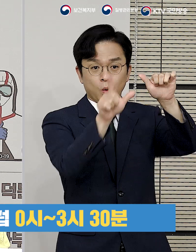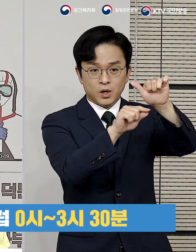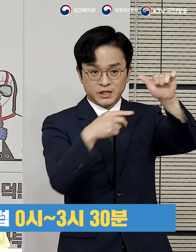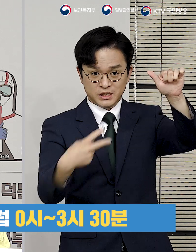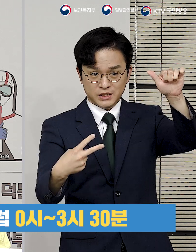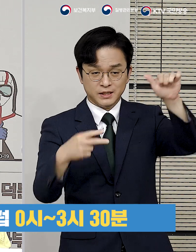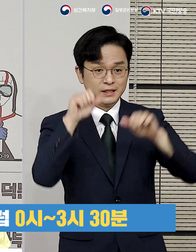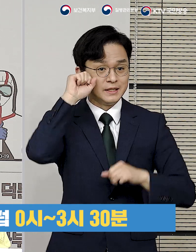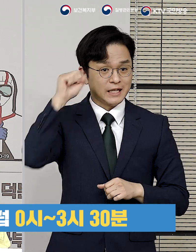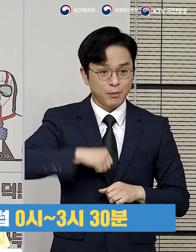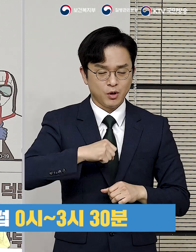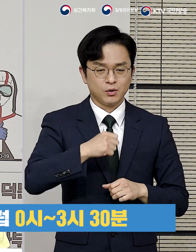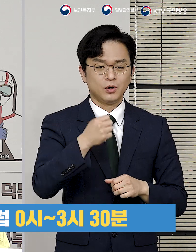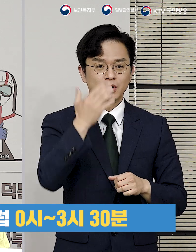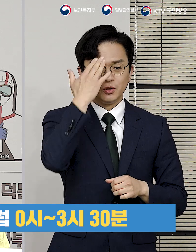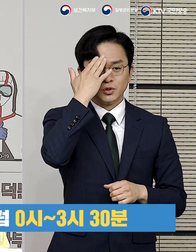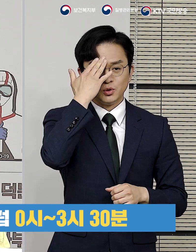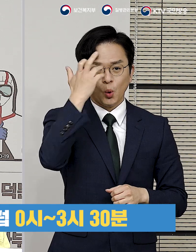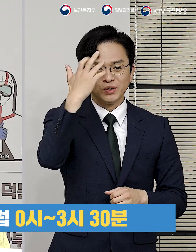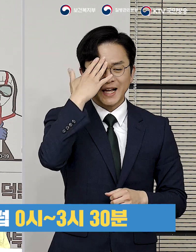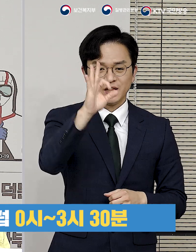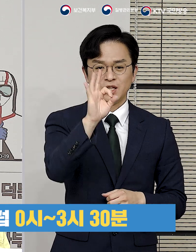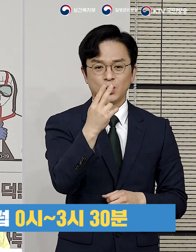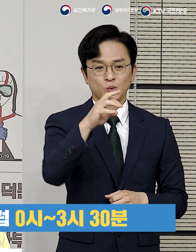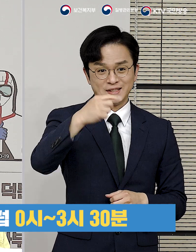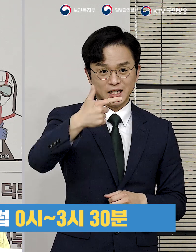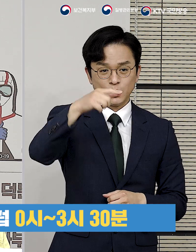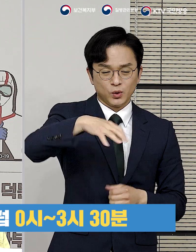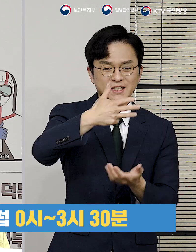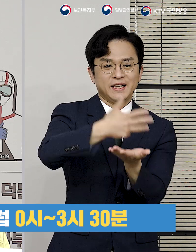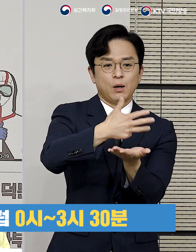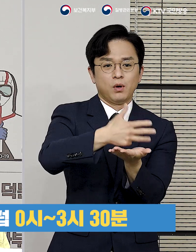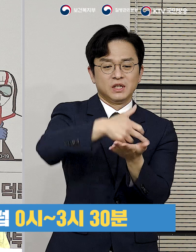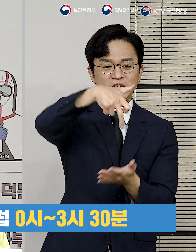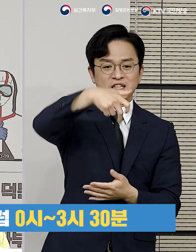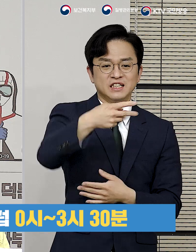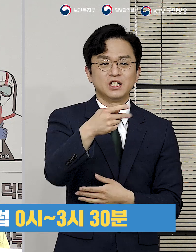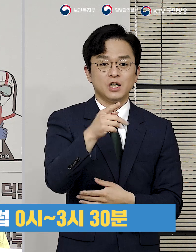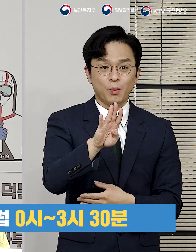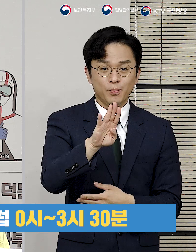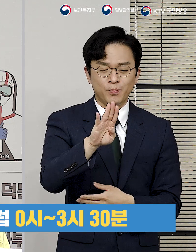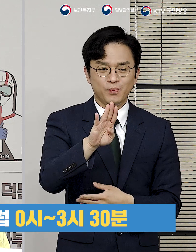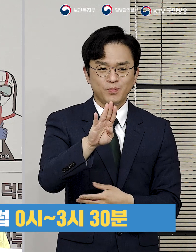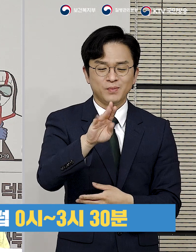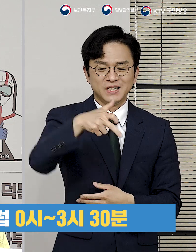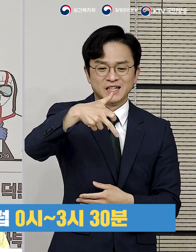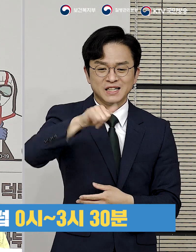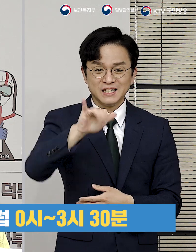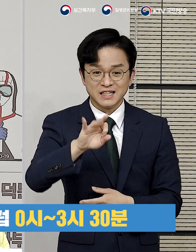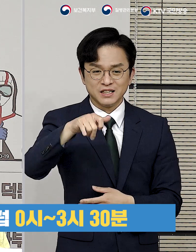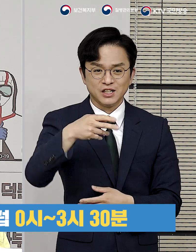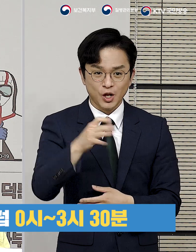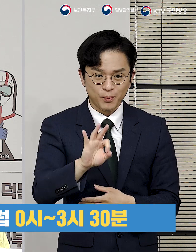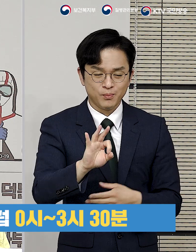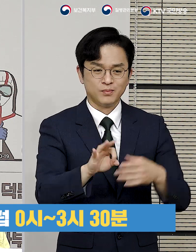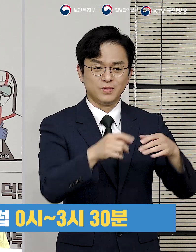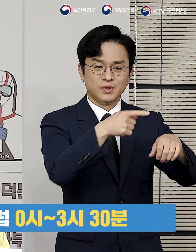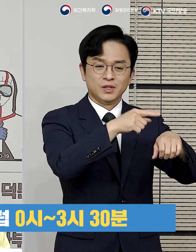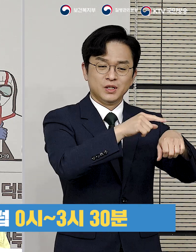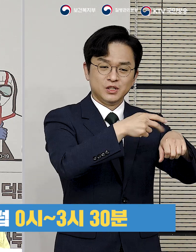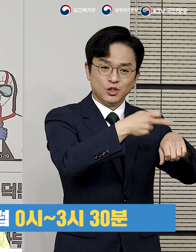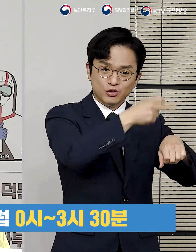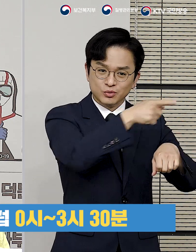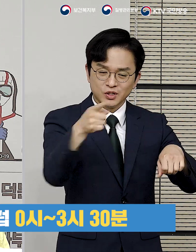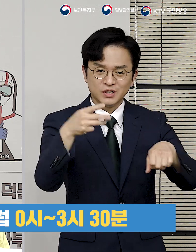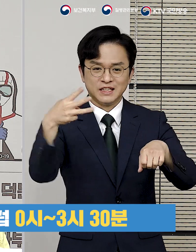5월 2일 지난 토요일이 되겠습니다만 새벽에 용산구 이태원 소재의 킹클럽을